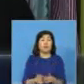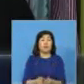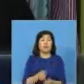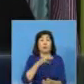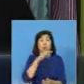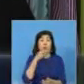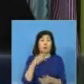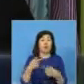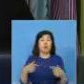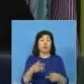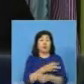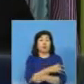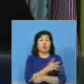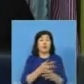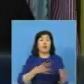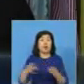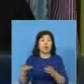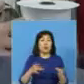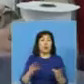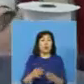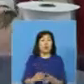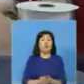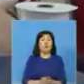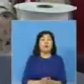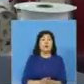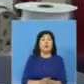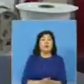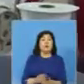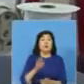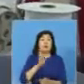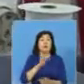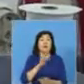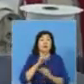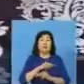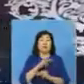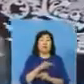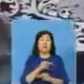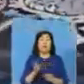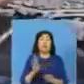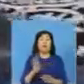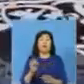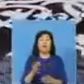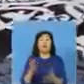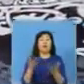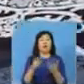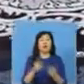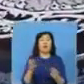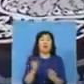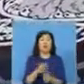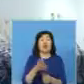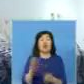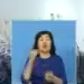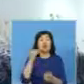много услуг по району, выходим на портал. Работать девушки в ателье стараются не на количество, а на качество. Потому и